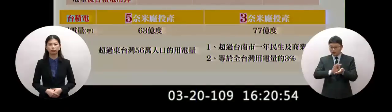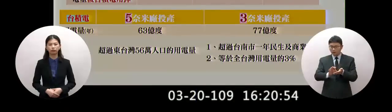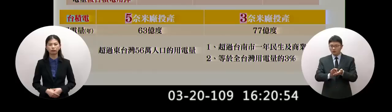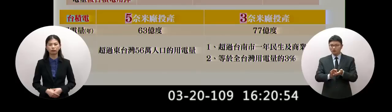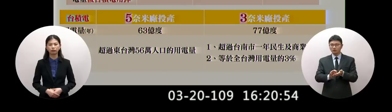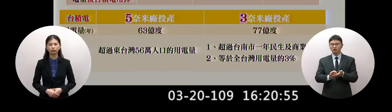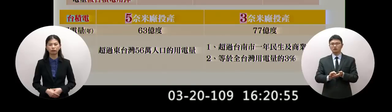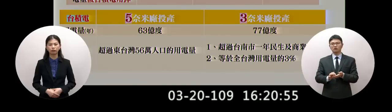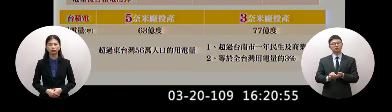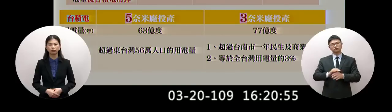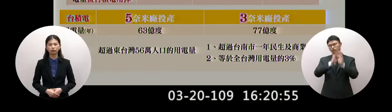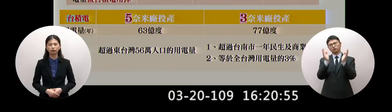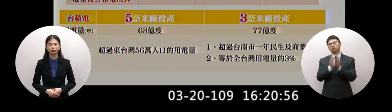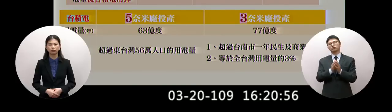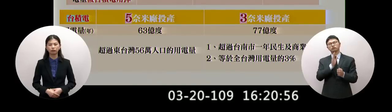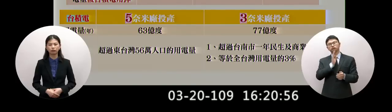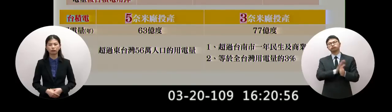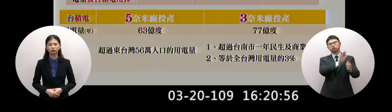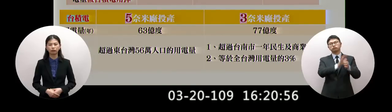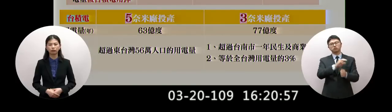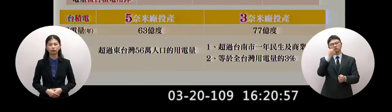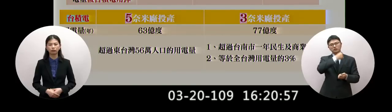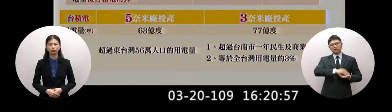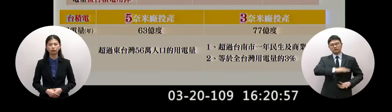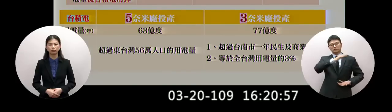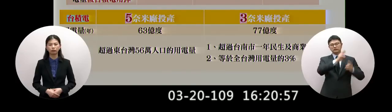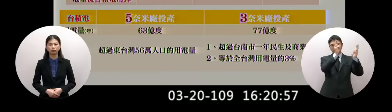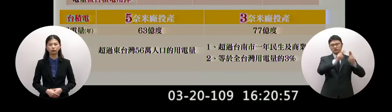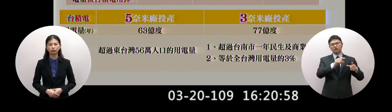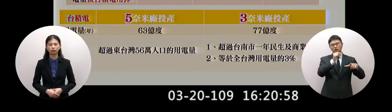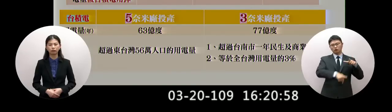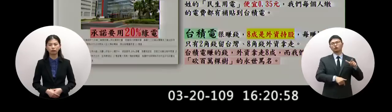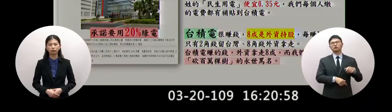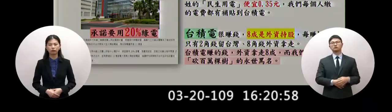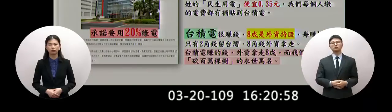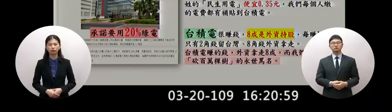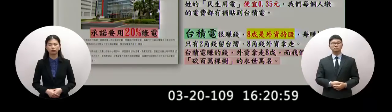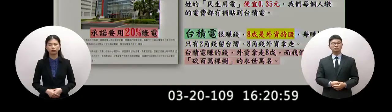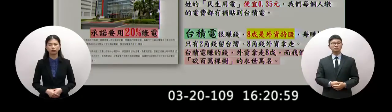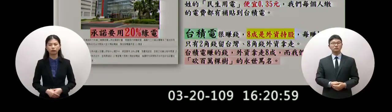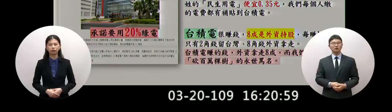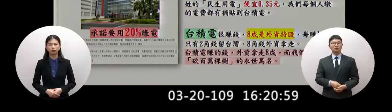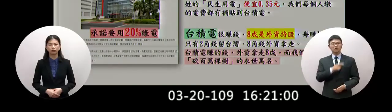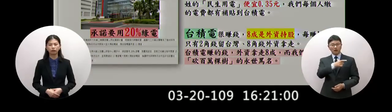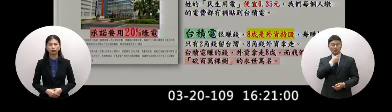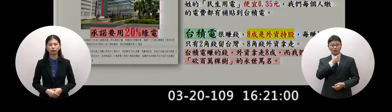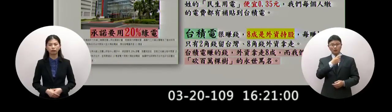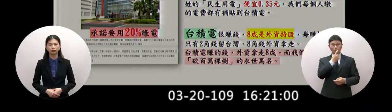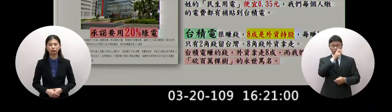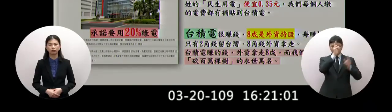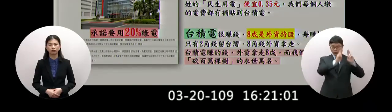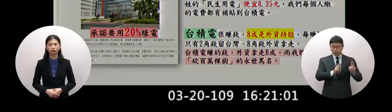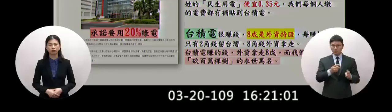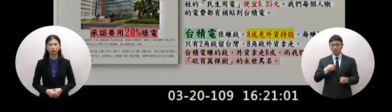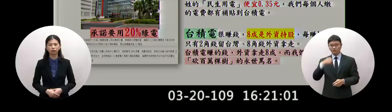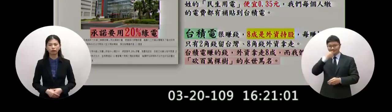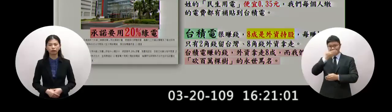要给台积电。而为了台积电要绿电，我们的台糖公司要圈